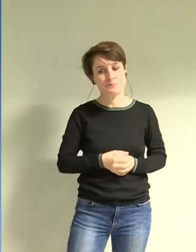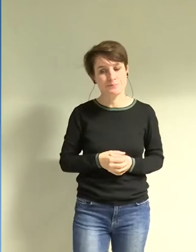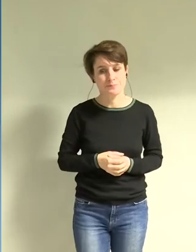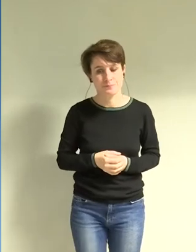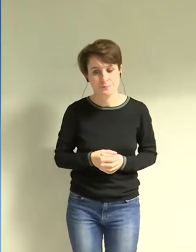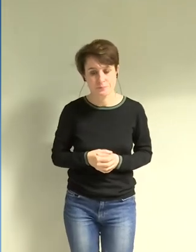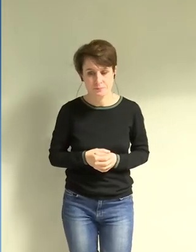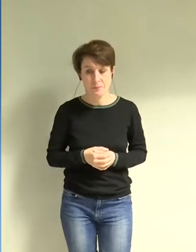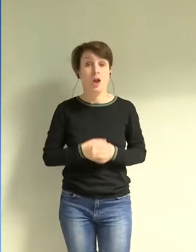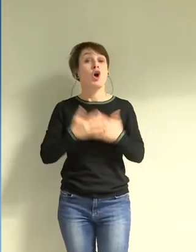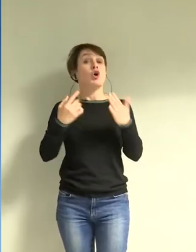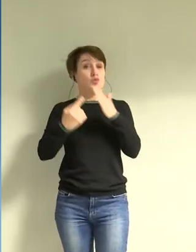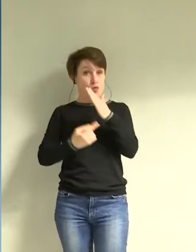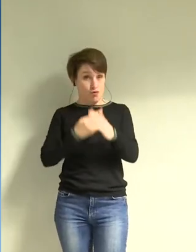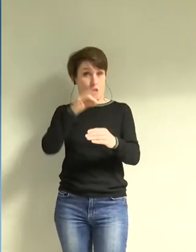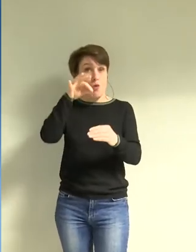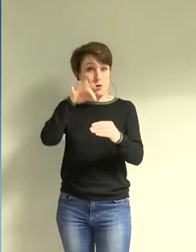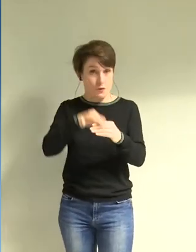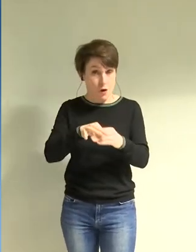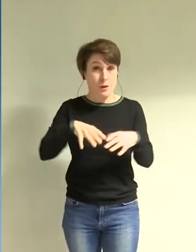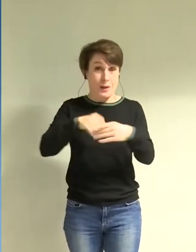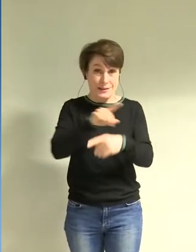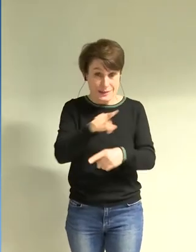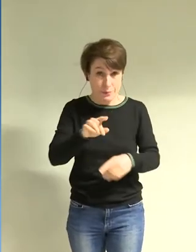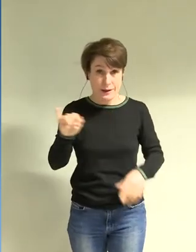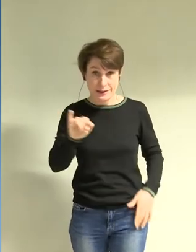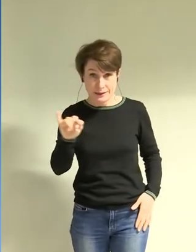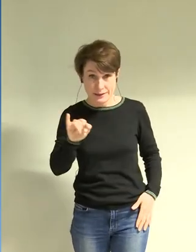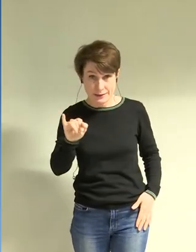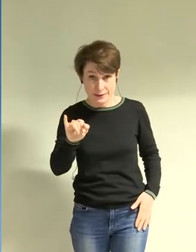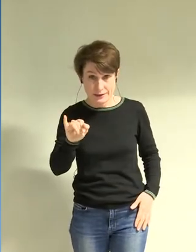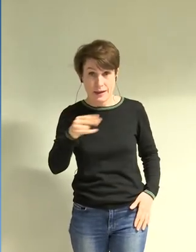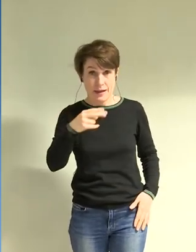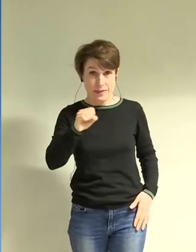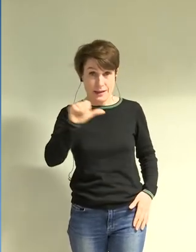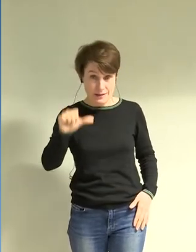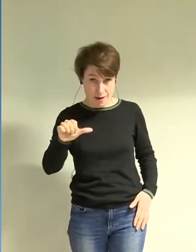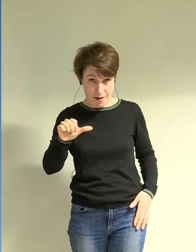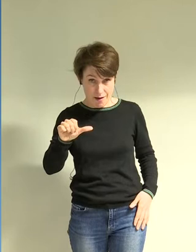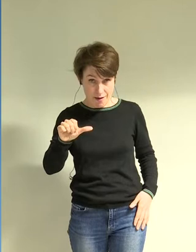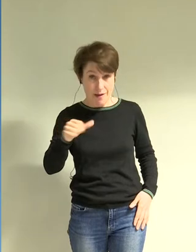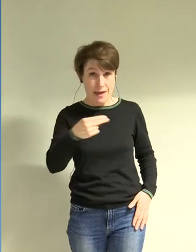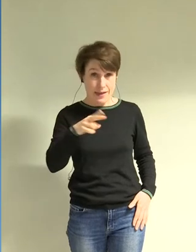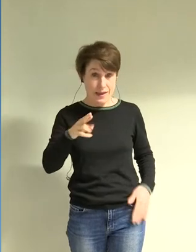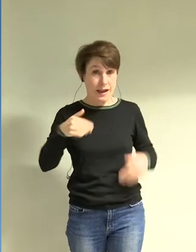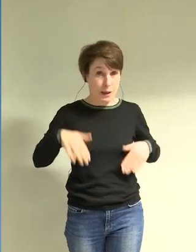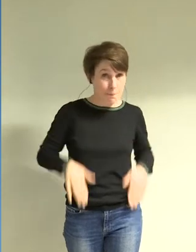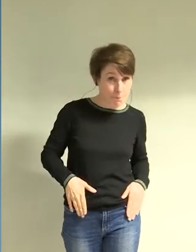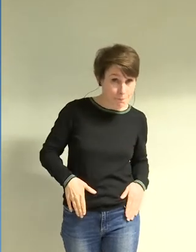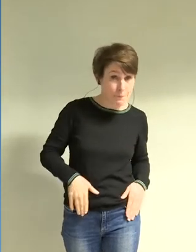donc je remets pouvoir qui ne prend pas part au vote nasa qui s'abstient nerfs qui votent